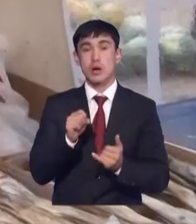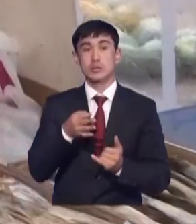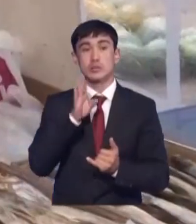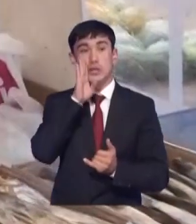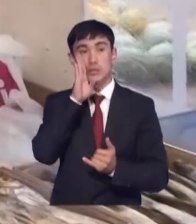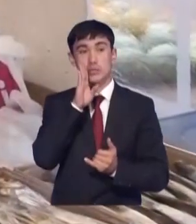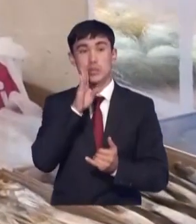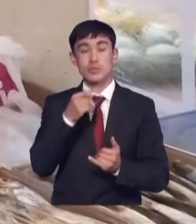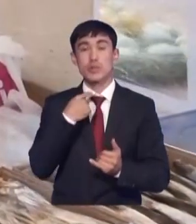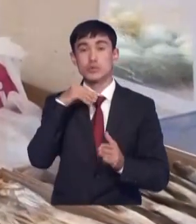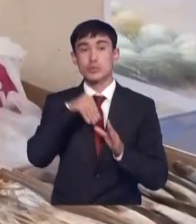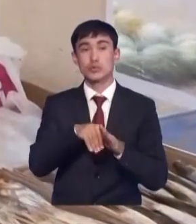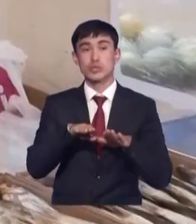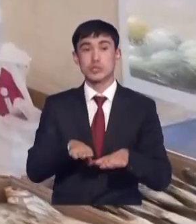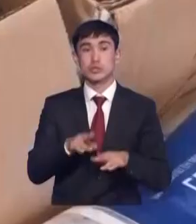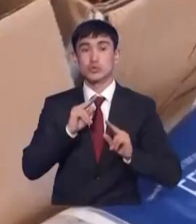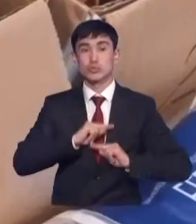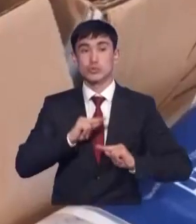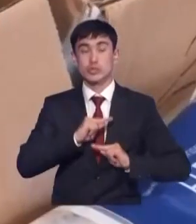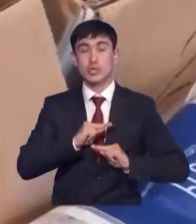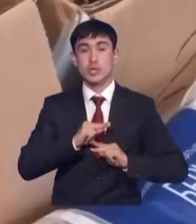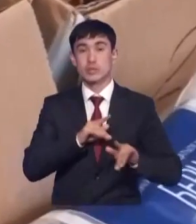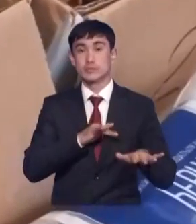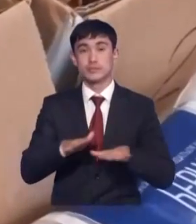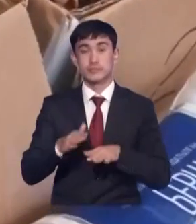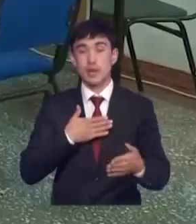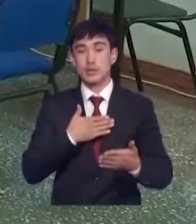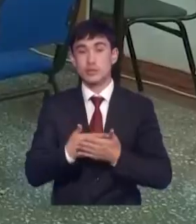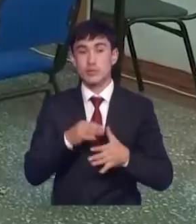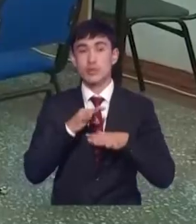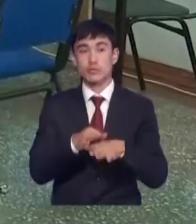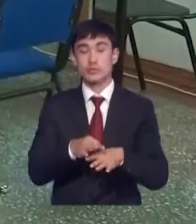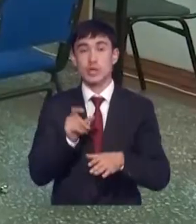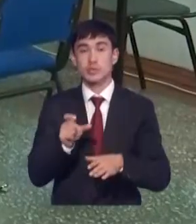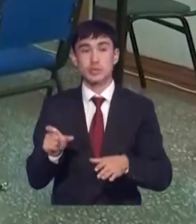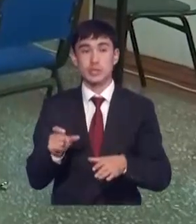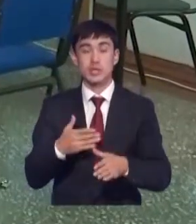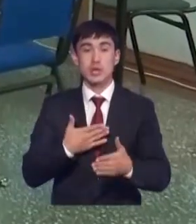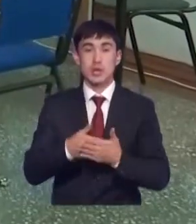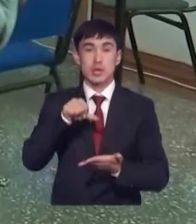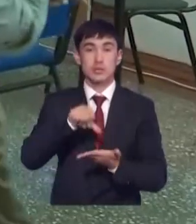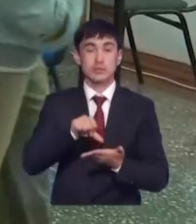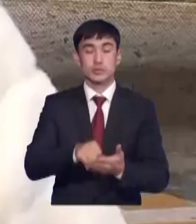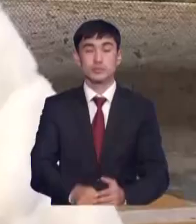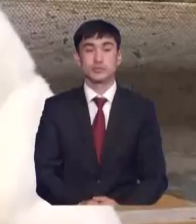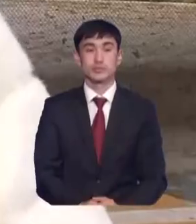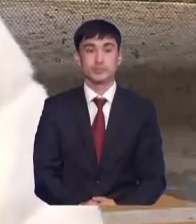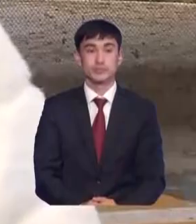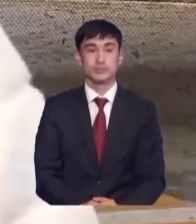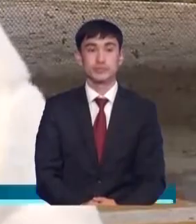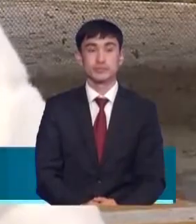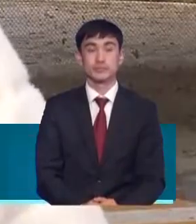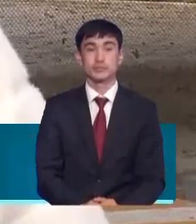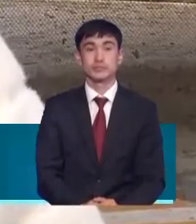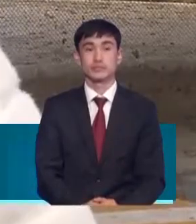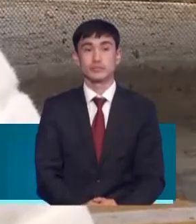күні бойы дауыс беру учаскесінің жұмысы қызу жүрді. Азаматтар барынша белсенділік танытты. Мына